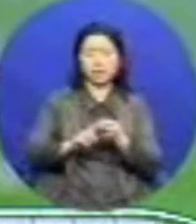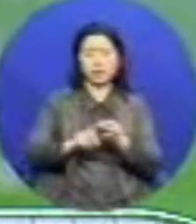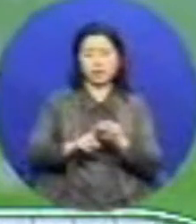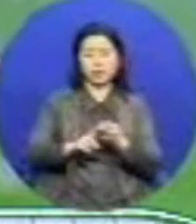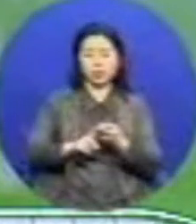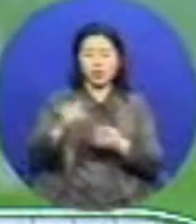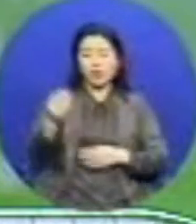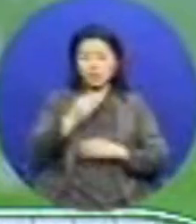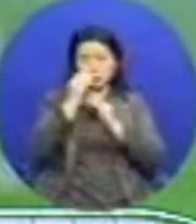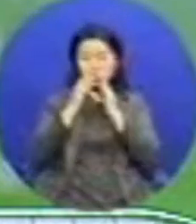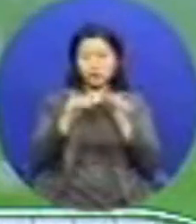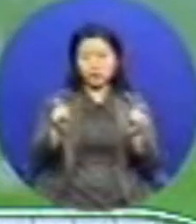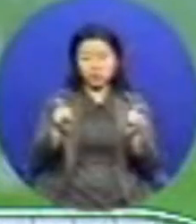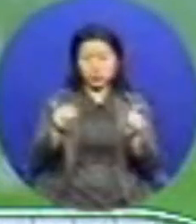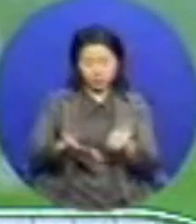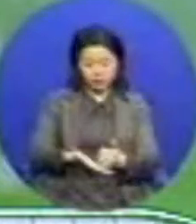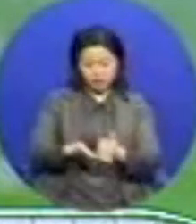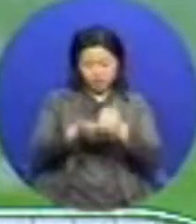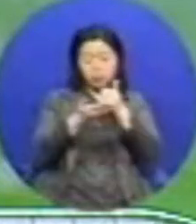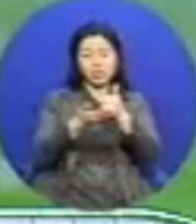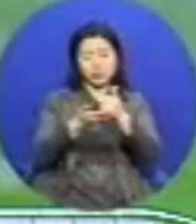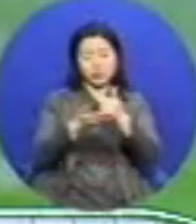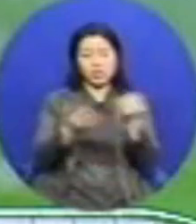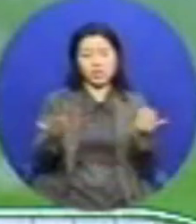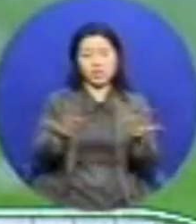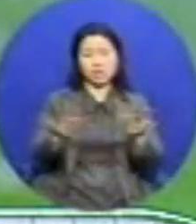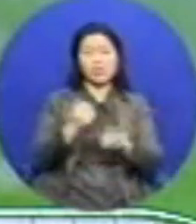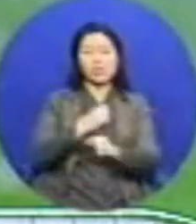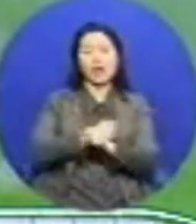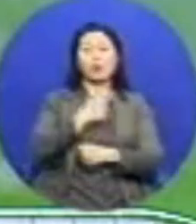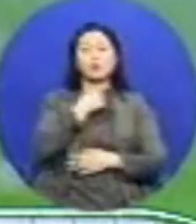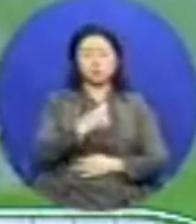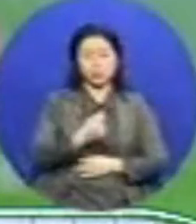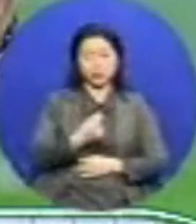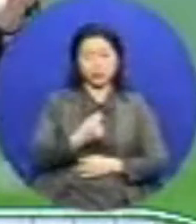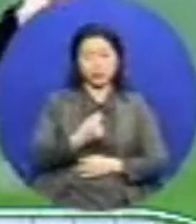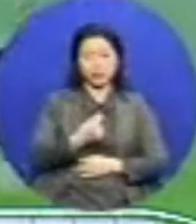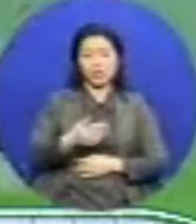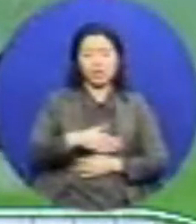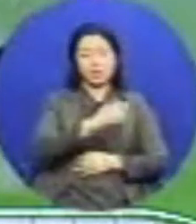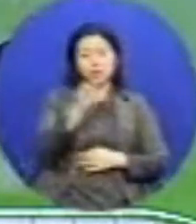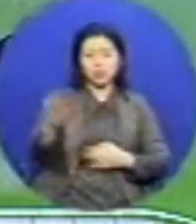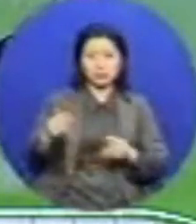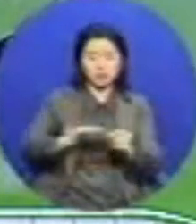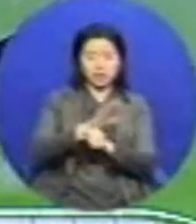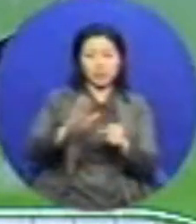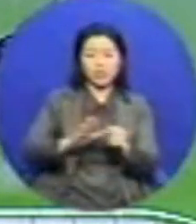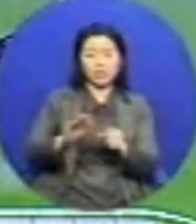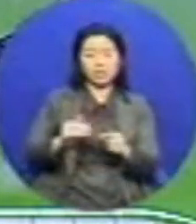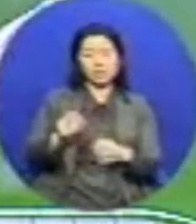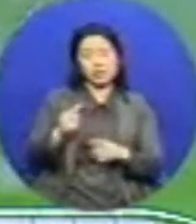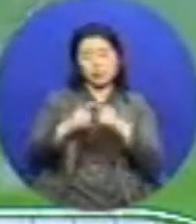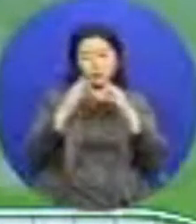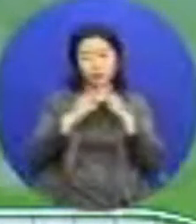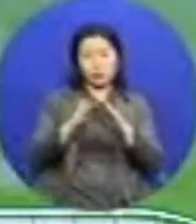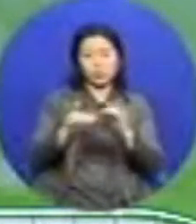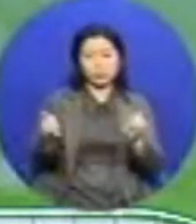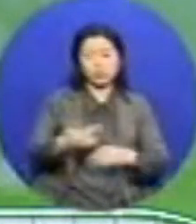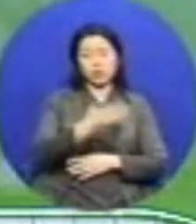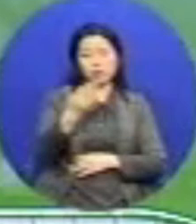성도들을 그렇게 섬기는 일을 하려고 합니다 자 사랑하는 교우 여러분 우리